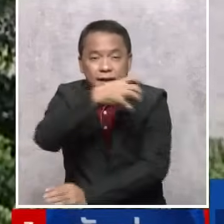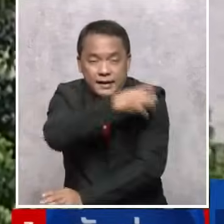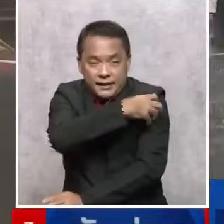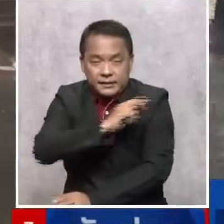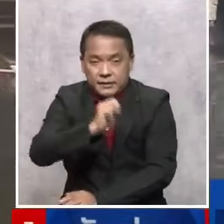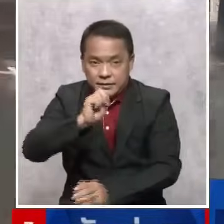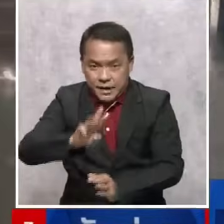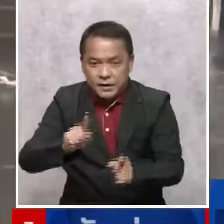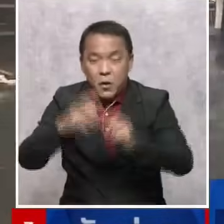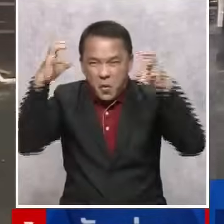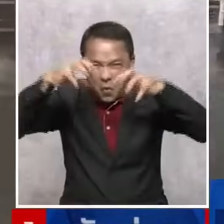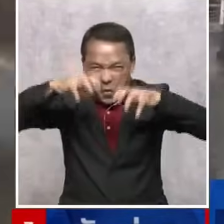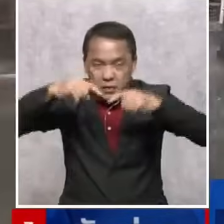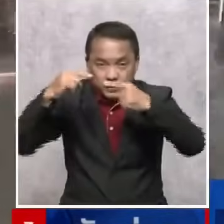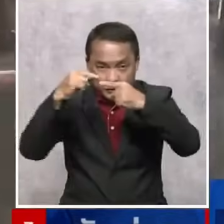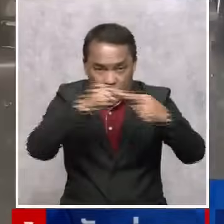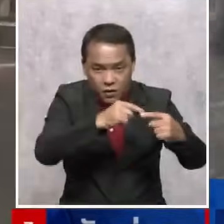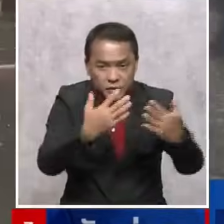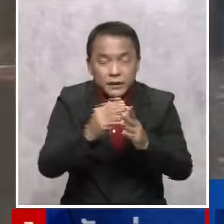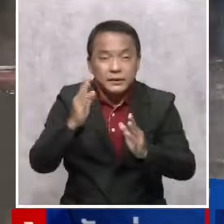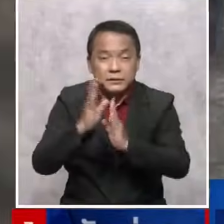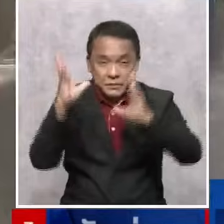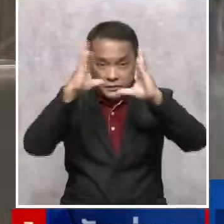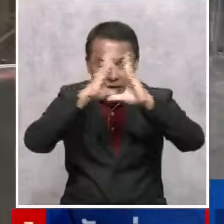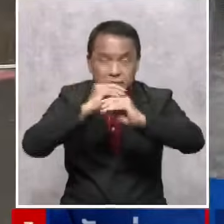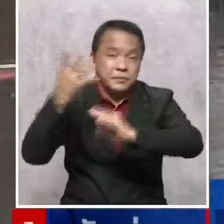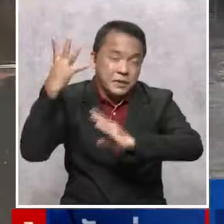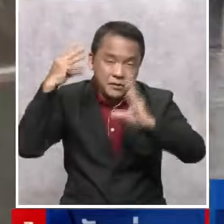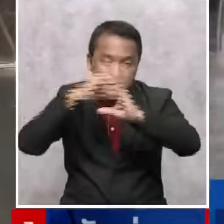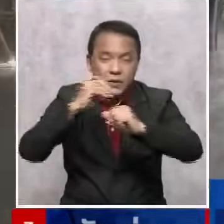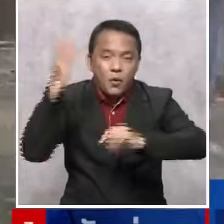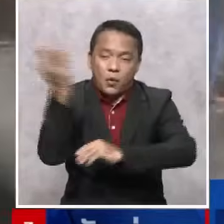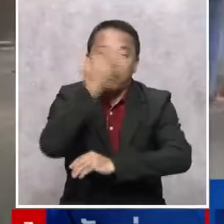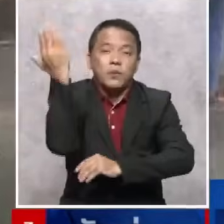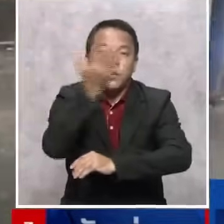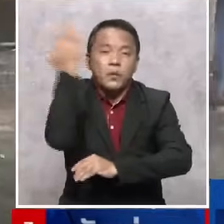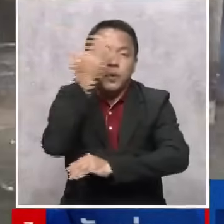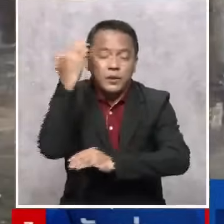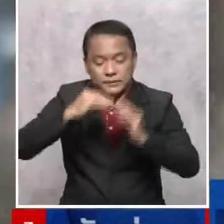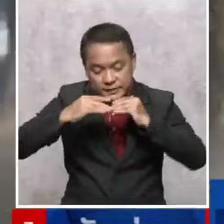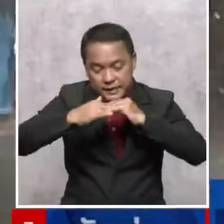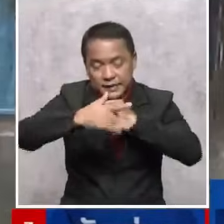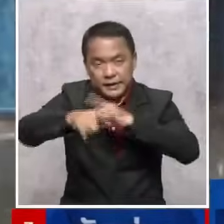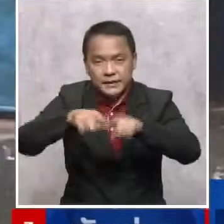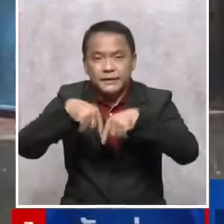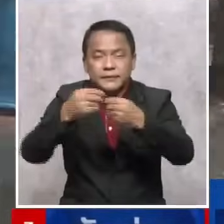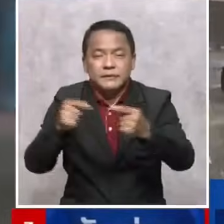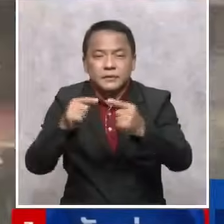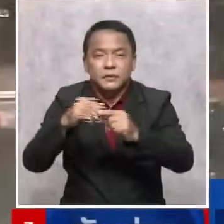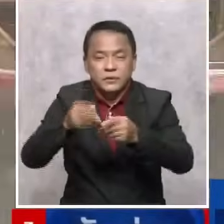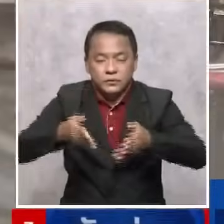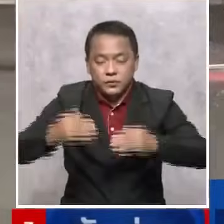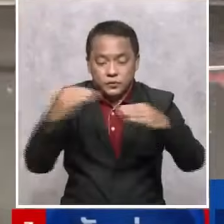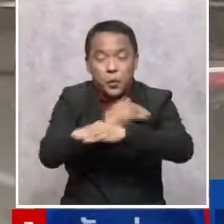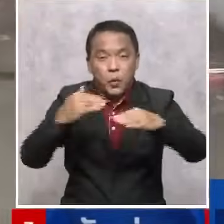นราธิวาสฝนตกหนักอย่างต่อเนื่องนะคะตั้งแต่กลางดึกที่ผ่านมามีลมพายุในเขตริมชายหาดส่งผลให้เส้นทางการ